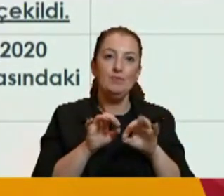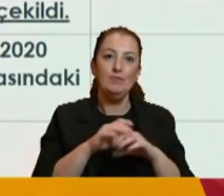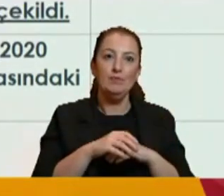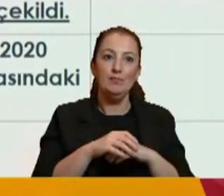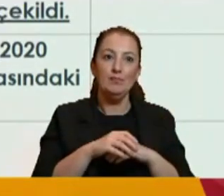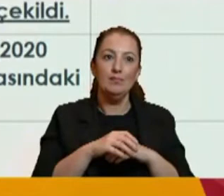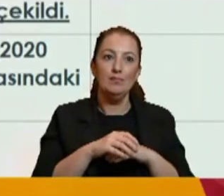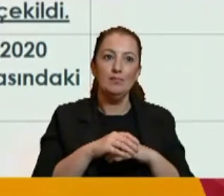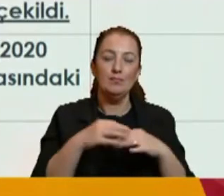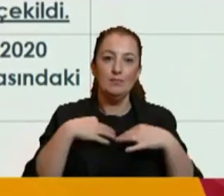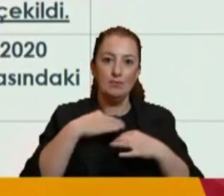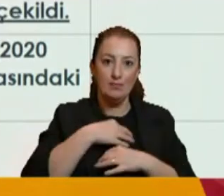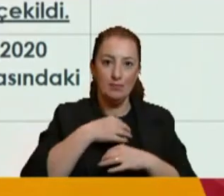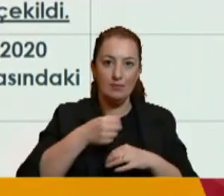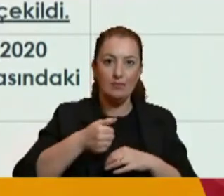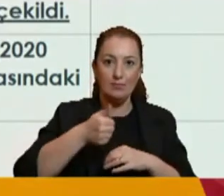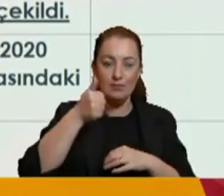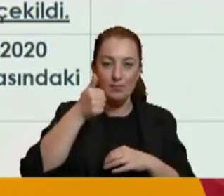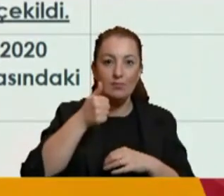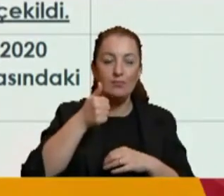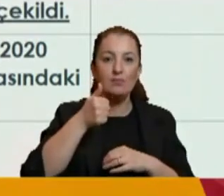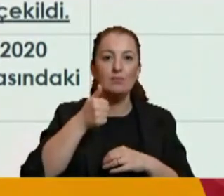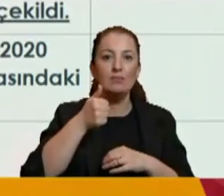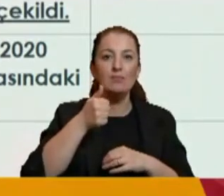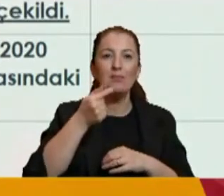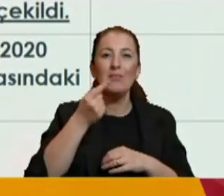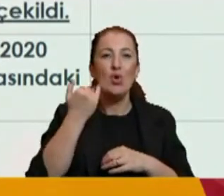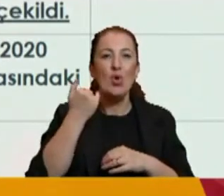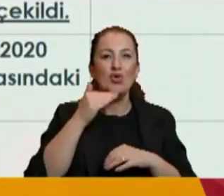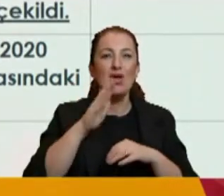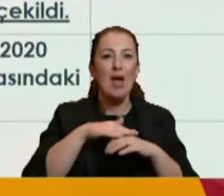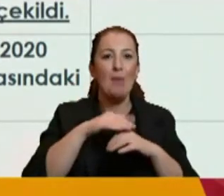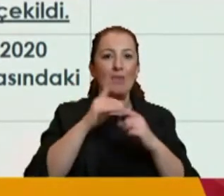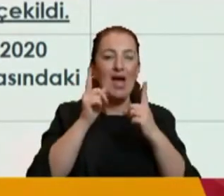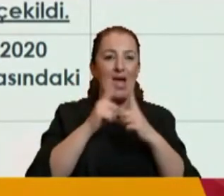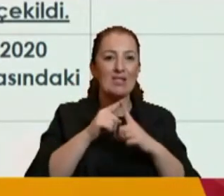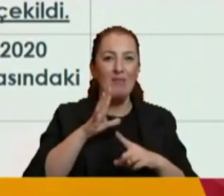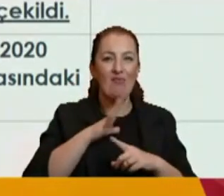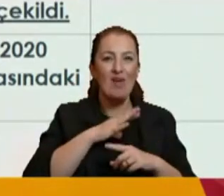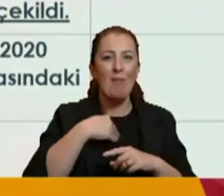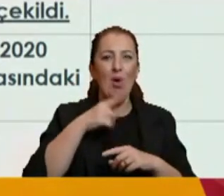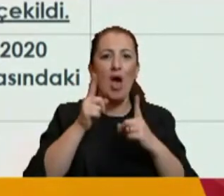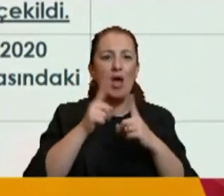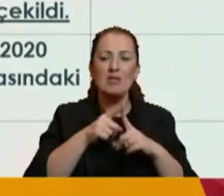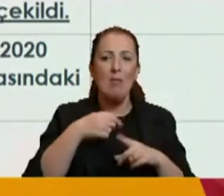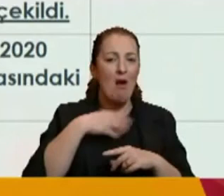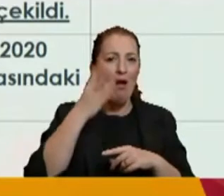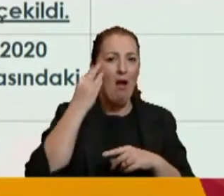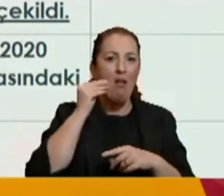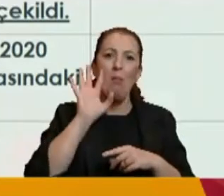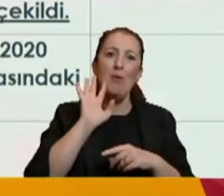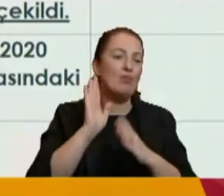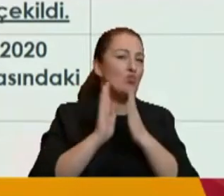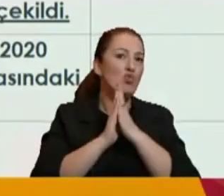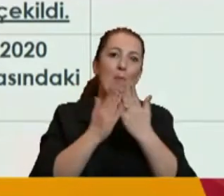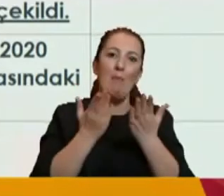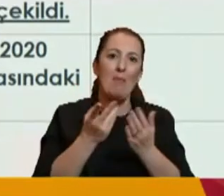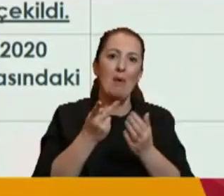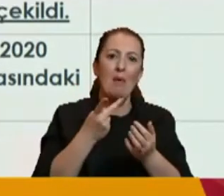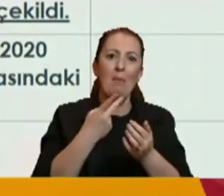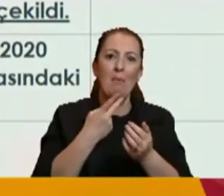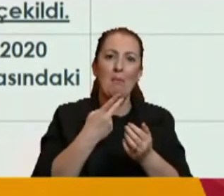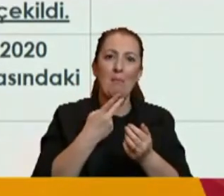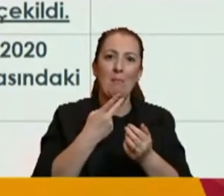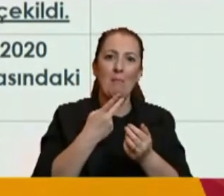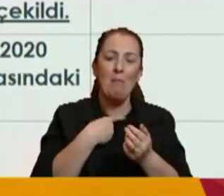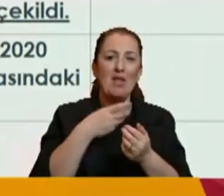sen başkanının Az önce yaptığı bir hesap vardı Ben o hesabı Anlayamadım Kusura bakmayın onu ben geleceğim